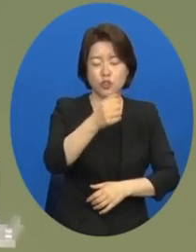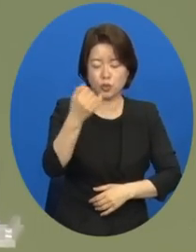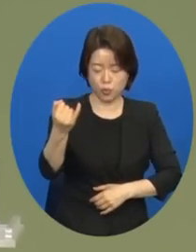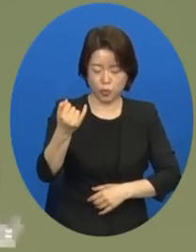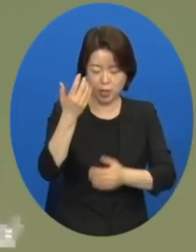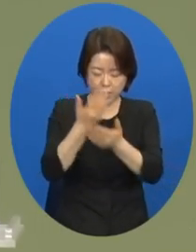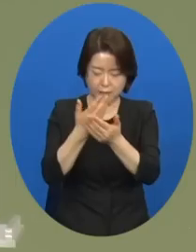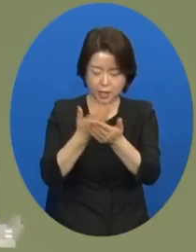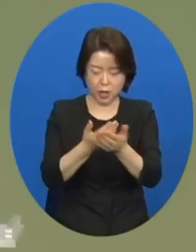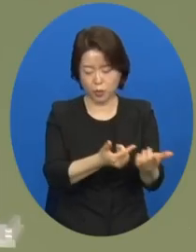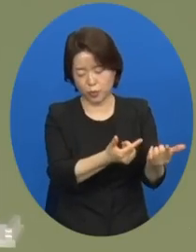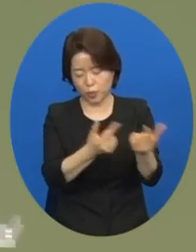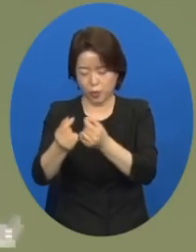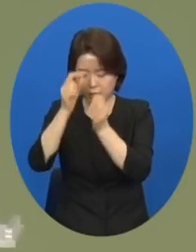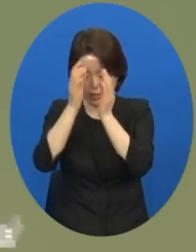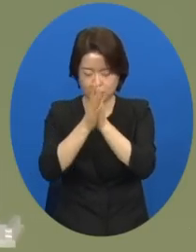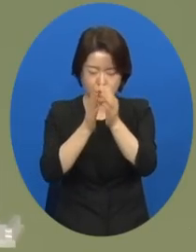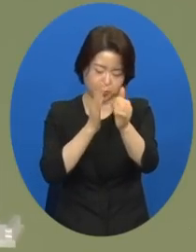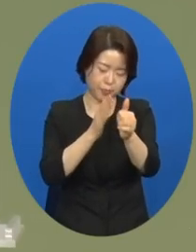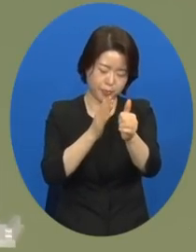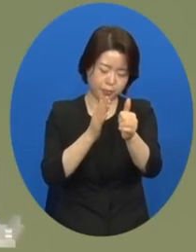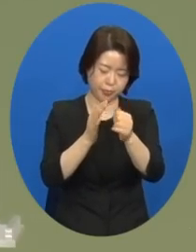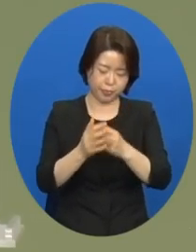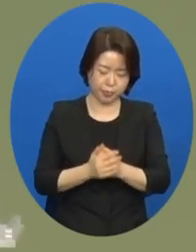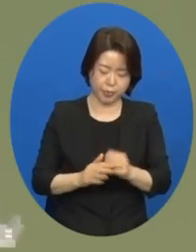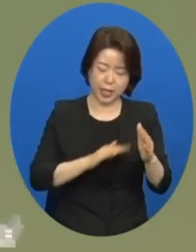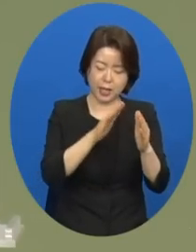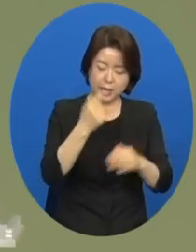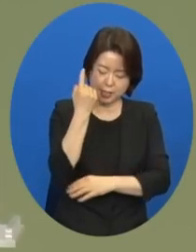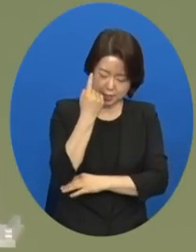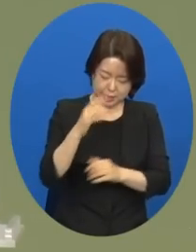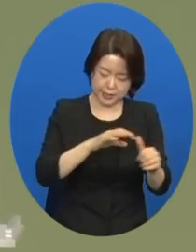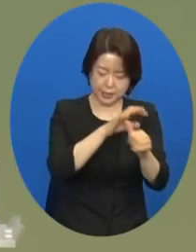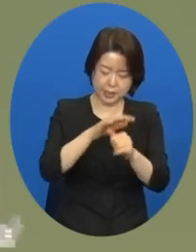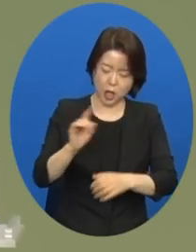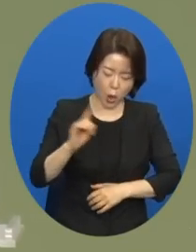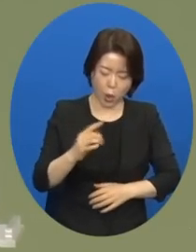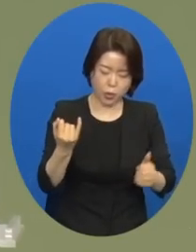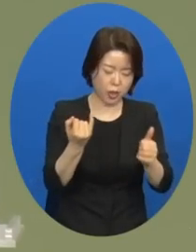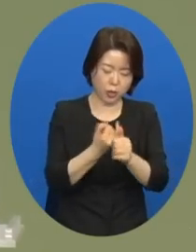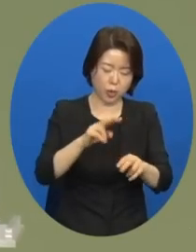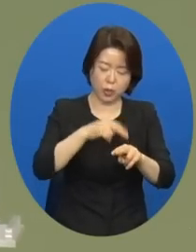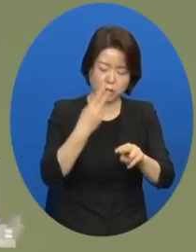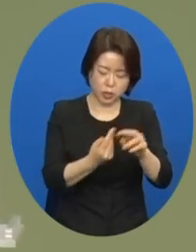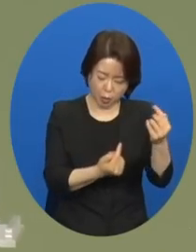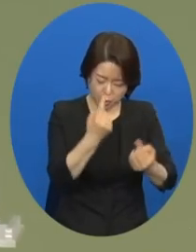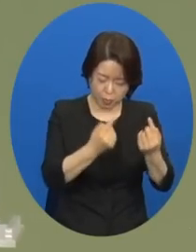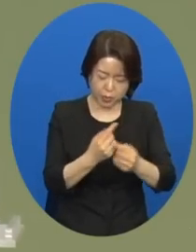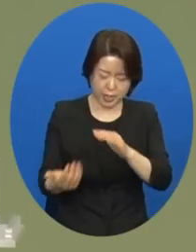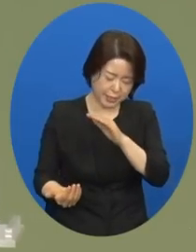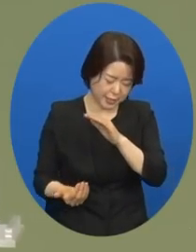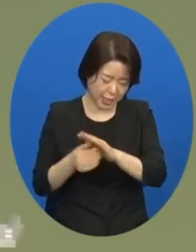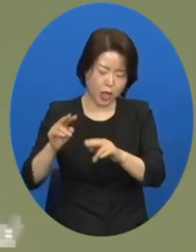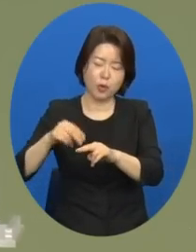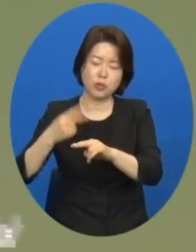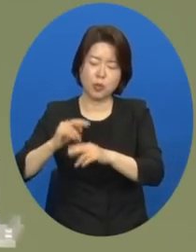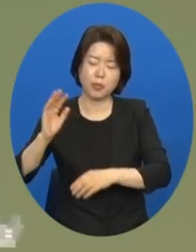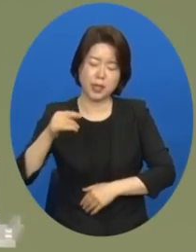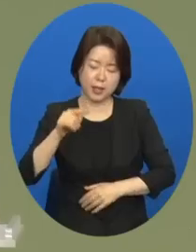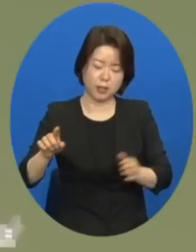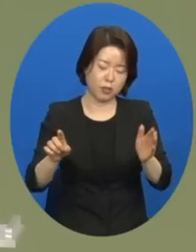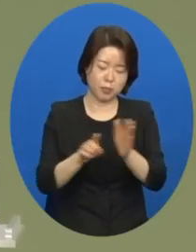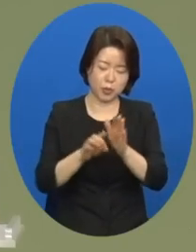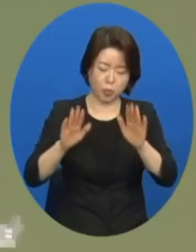해달라고 다 기도하십시다 가정을 지키는 것이 어떤 원수보다도 최고의 에단이 될 것인 것을 믿고